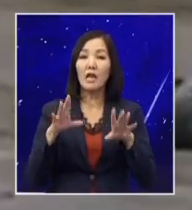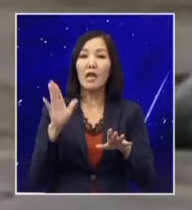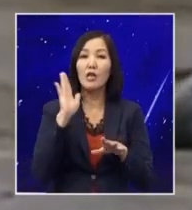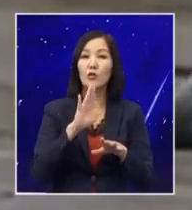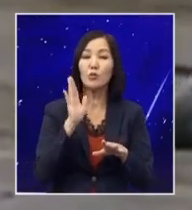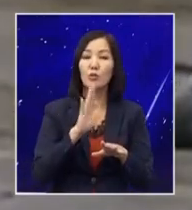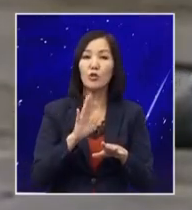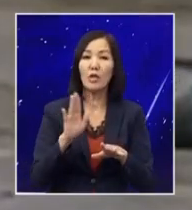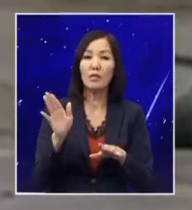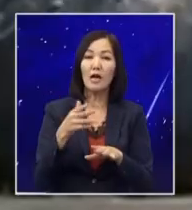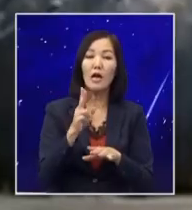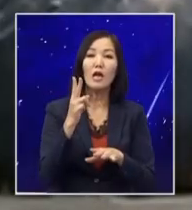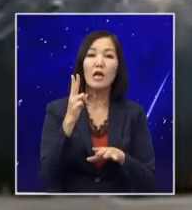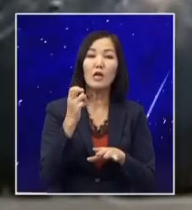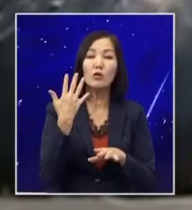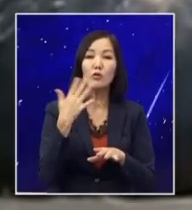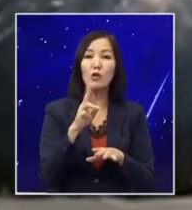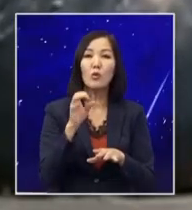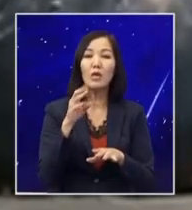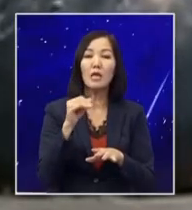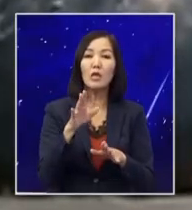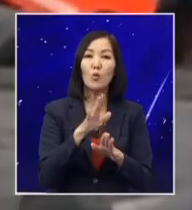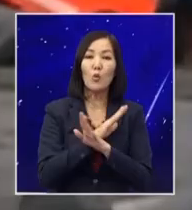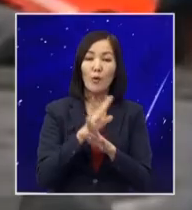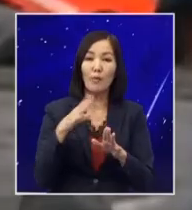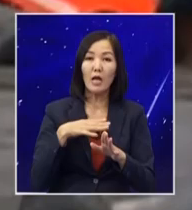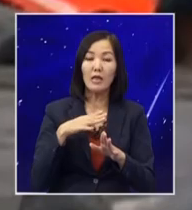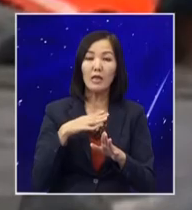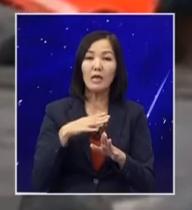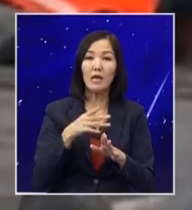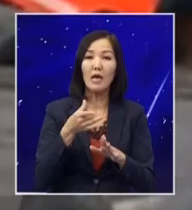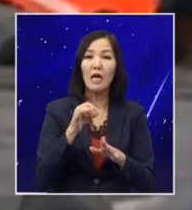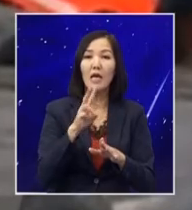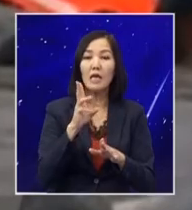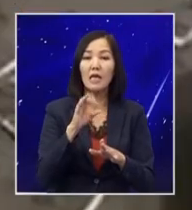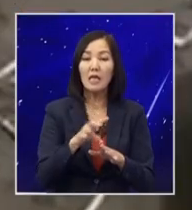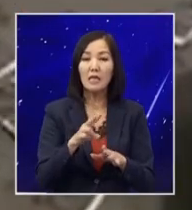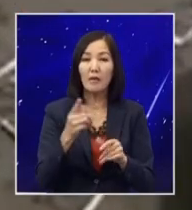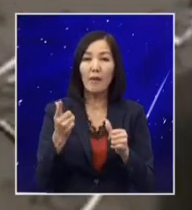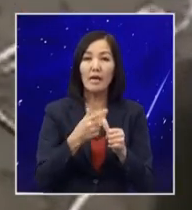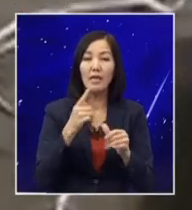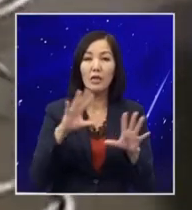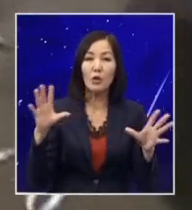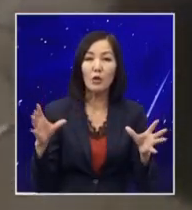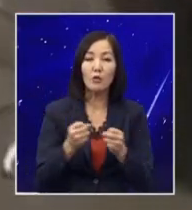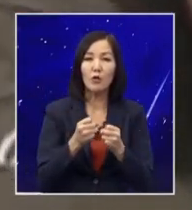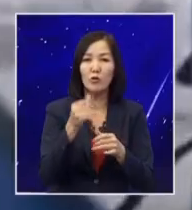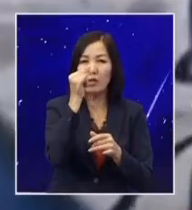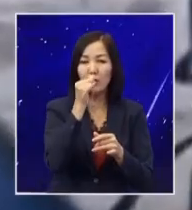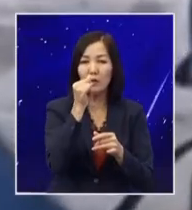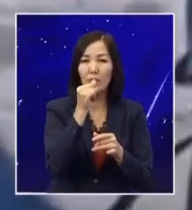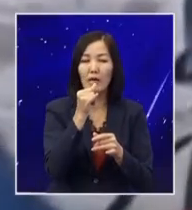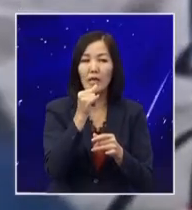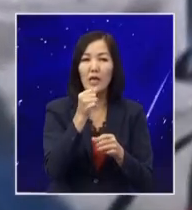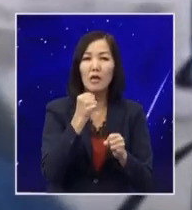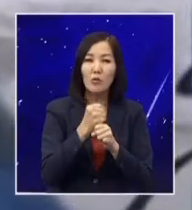қалған 250-ден астам киттің 25-і арам қатты. Сүтқоректілердің гринт деп аталатын бұл түрін құтқарушы мамандар аман алып қалу үшін